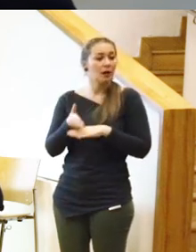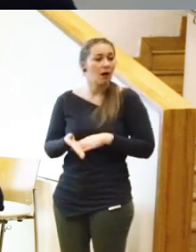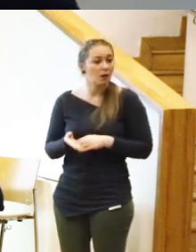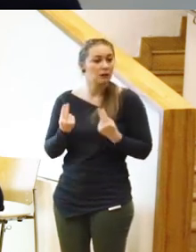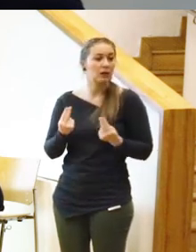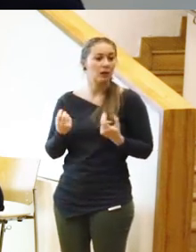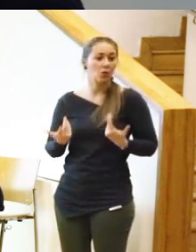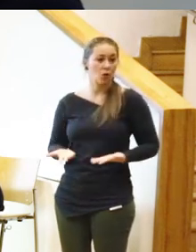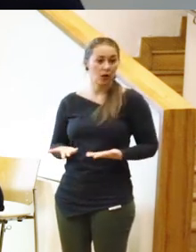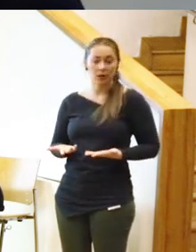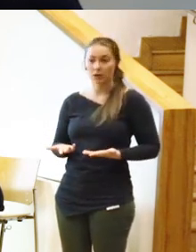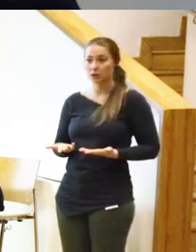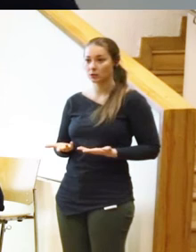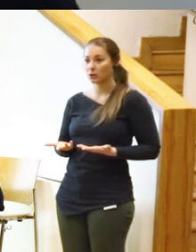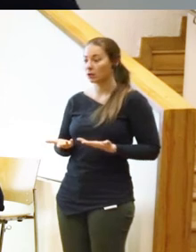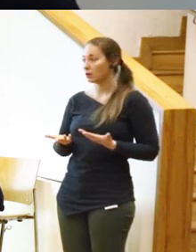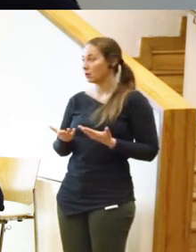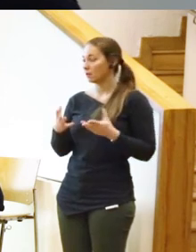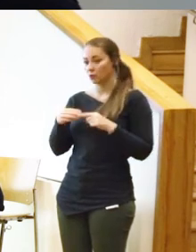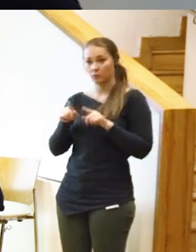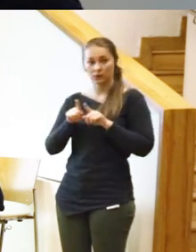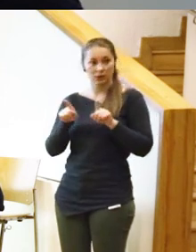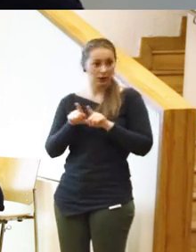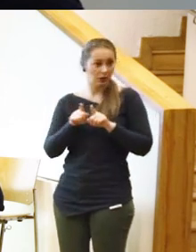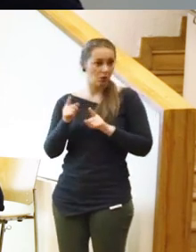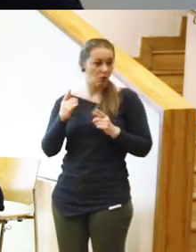jakoby na hodně úrovních.